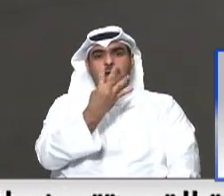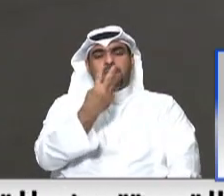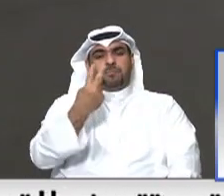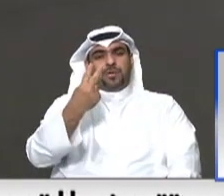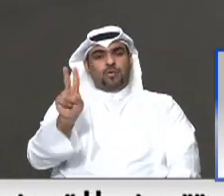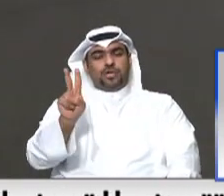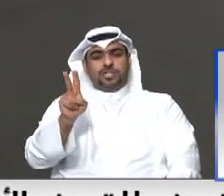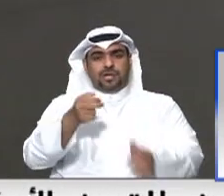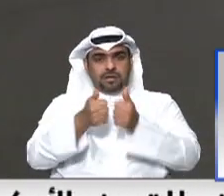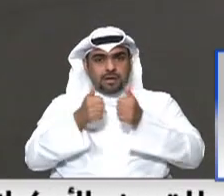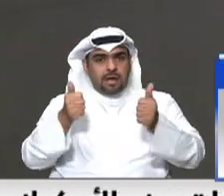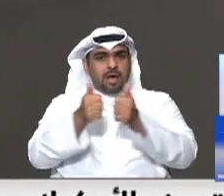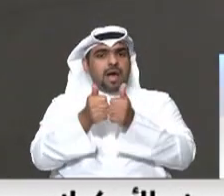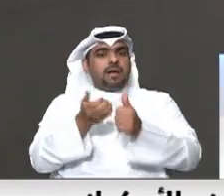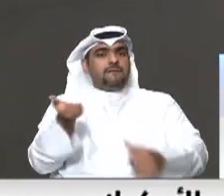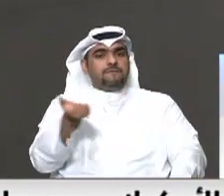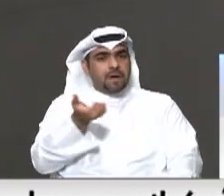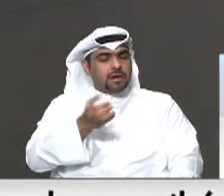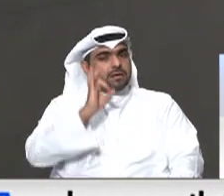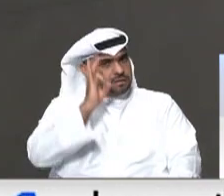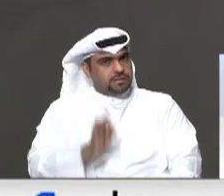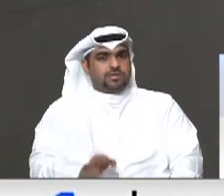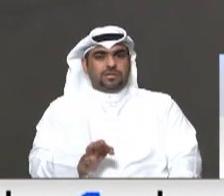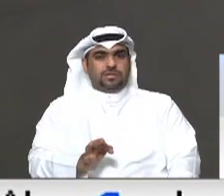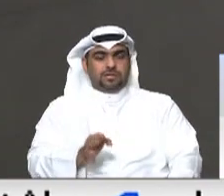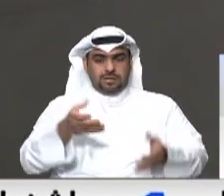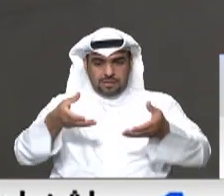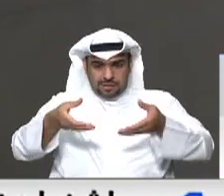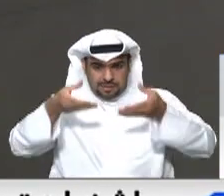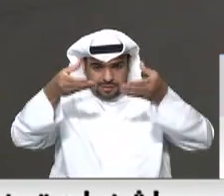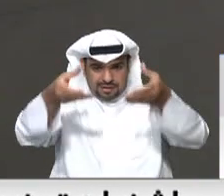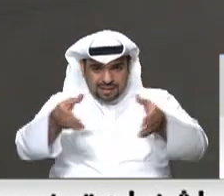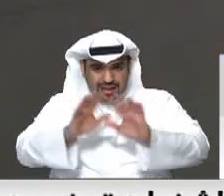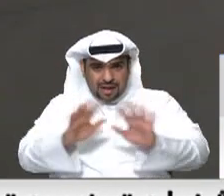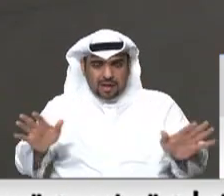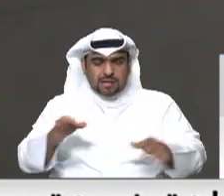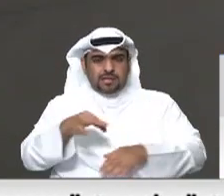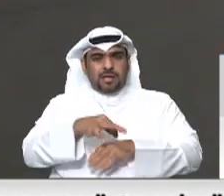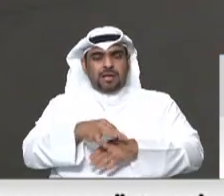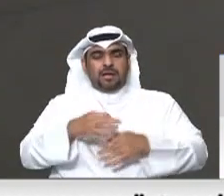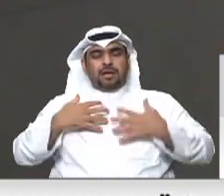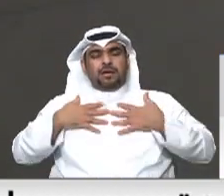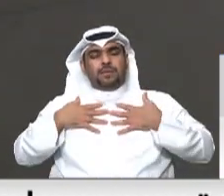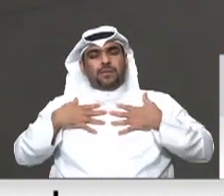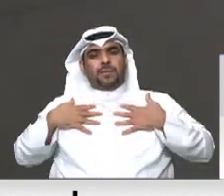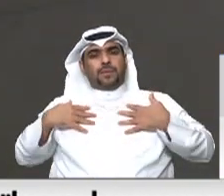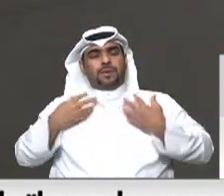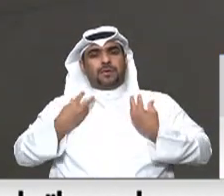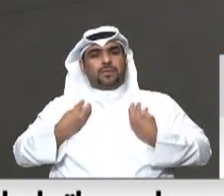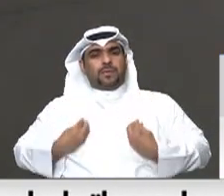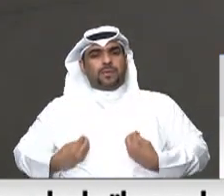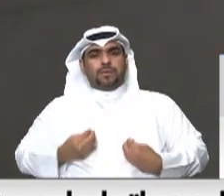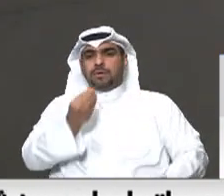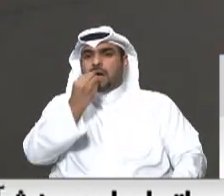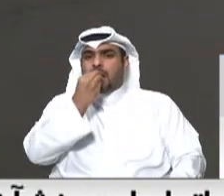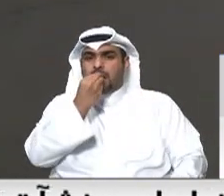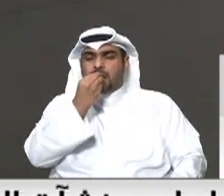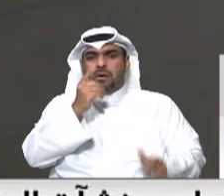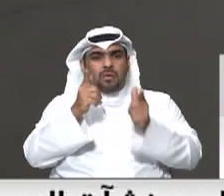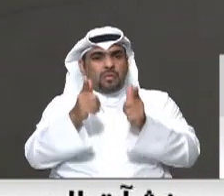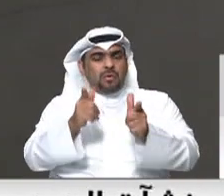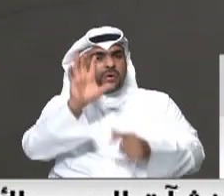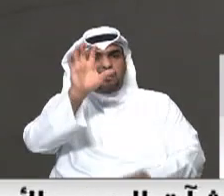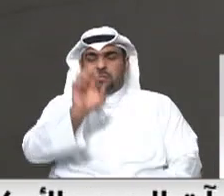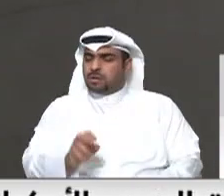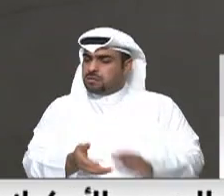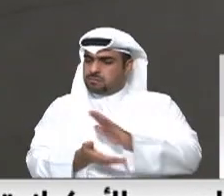بمثابة البلسم الشافي لهذه الأسر الفقيرة الذين لا يجدون قوت يومهم بسبب الحصار